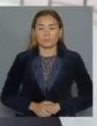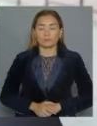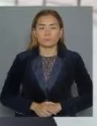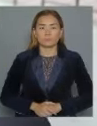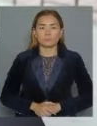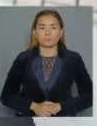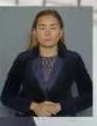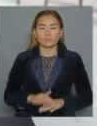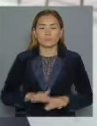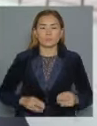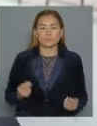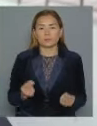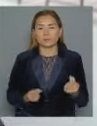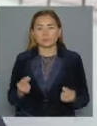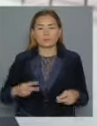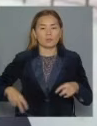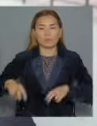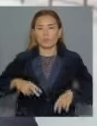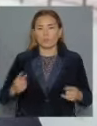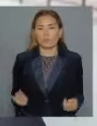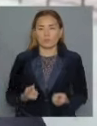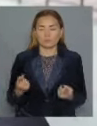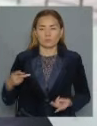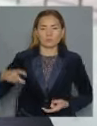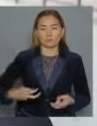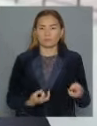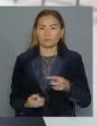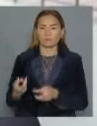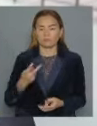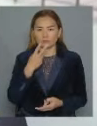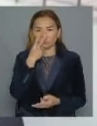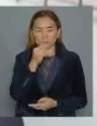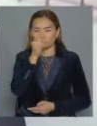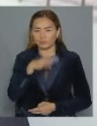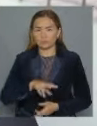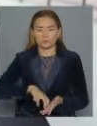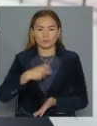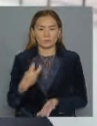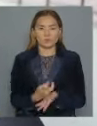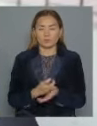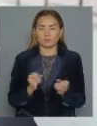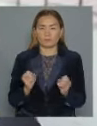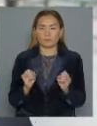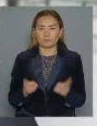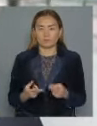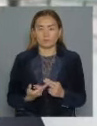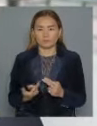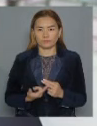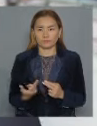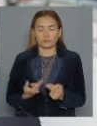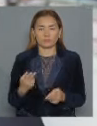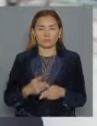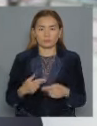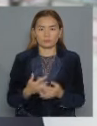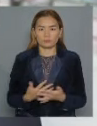дети гуляют без самокатов, либо с, ну, нетрюковыми самокатами, и это очень мешает. Мы,